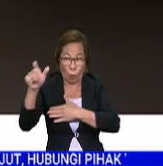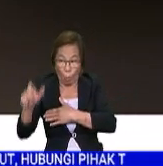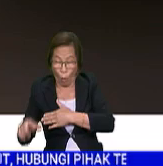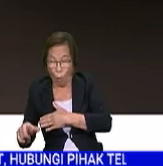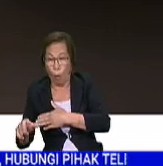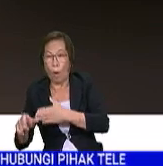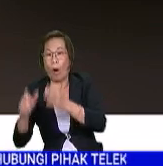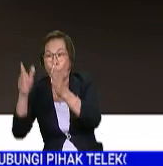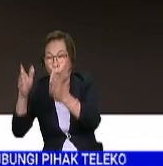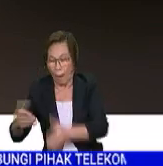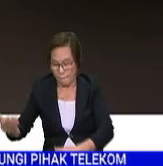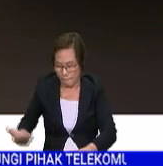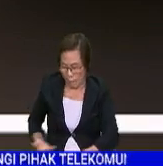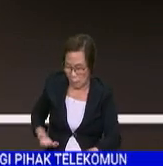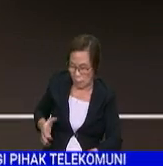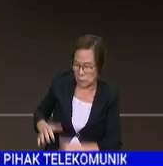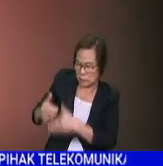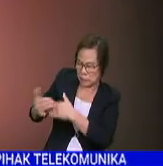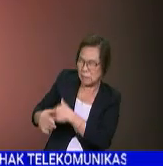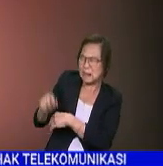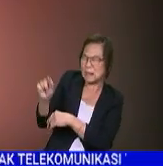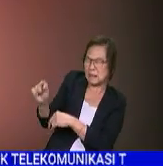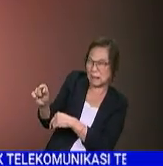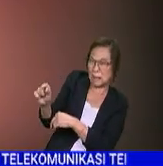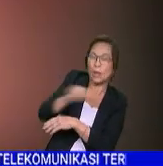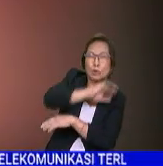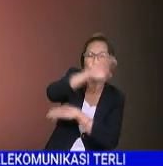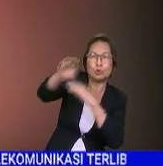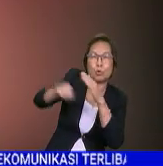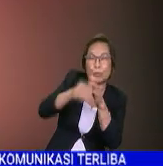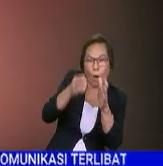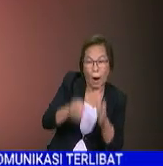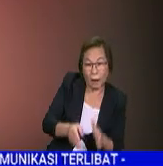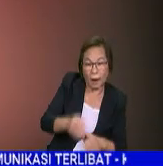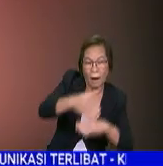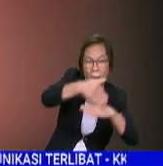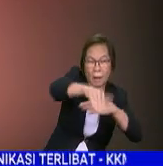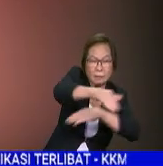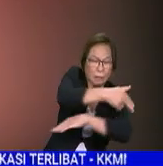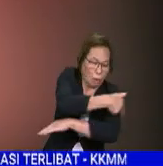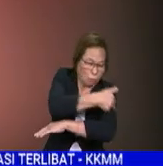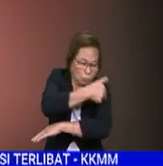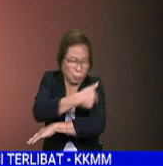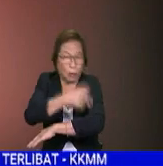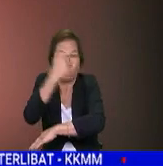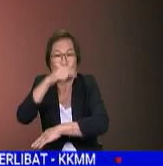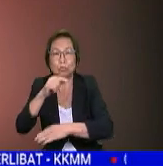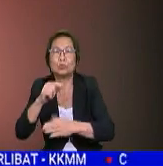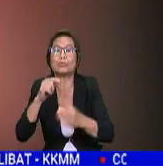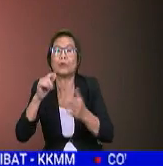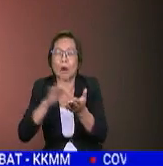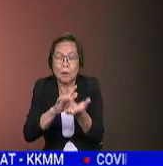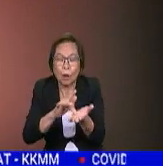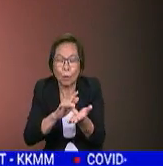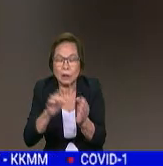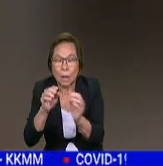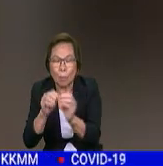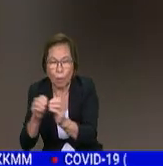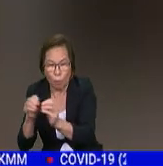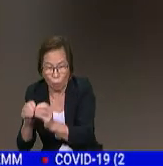lagi warga Bangladesh hanya cedera ringan kesemua mangsa dibawa ke hospital untuk rawatan lanjut ke